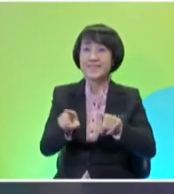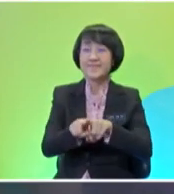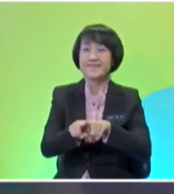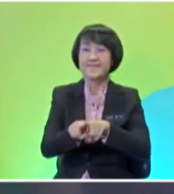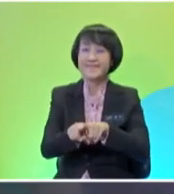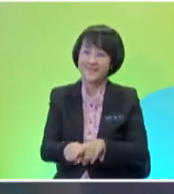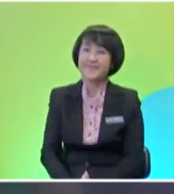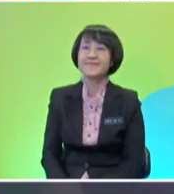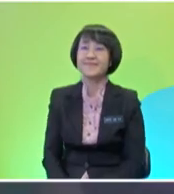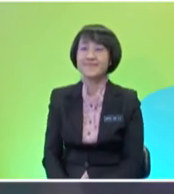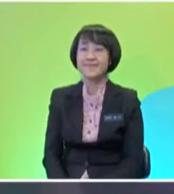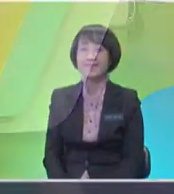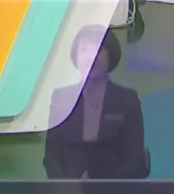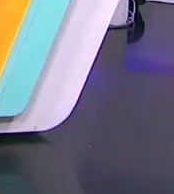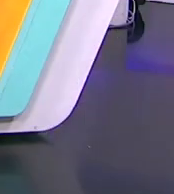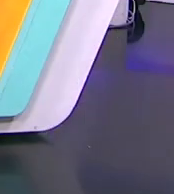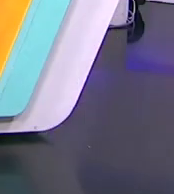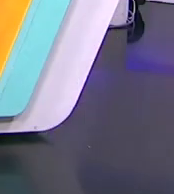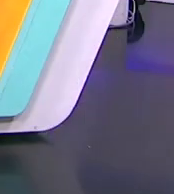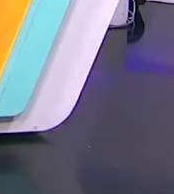dalam Didik TV KPM. Jom pergi luar.